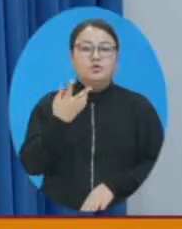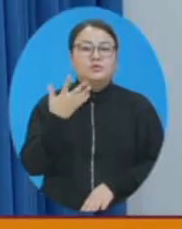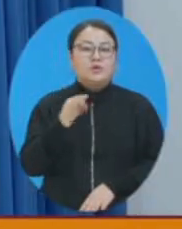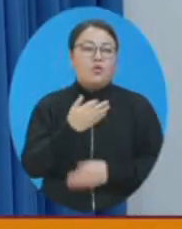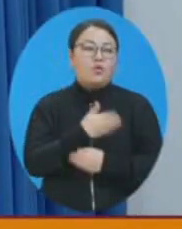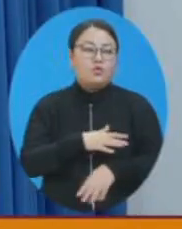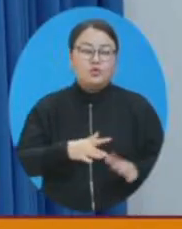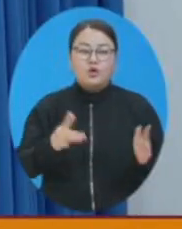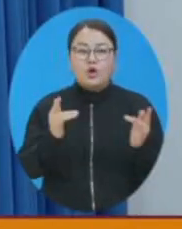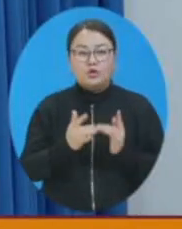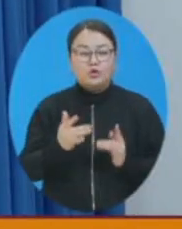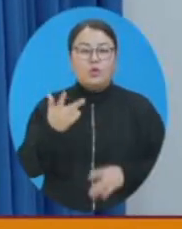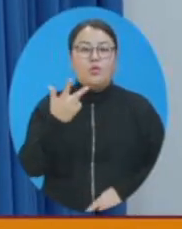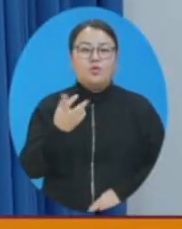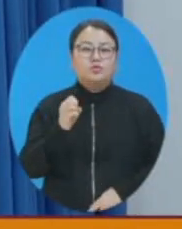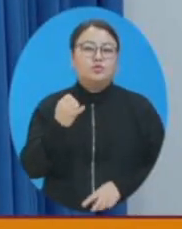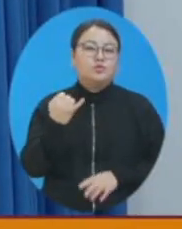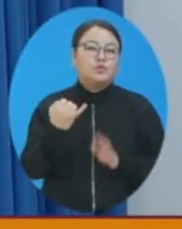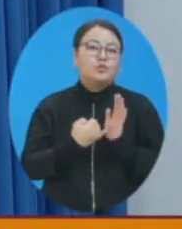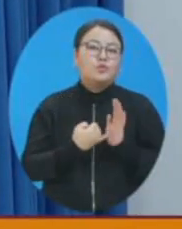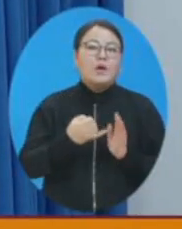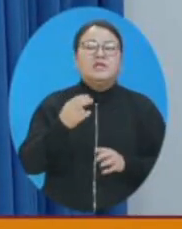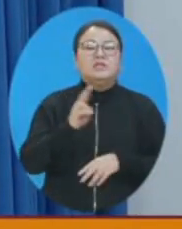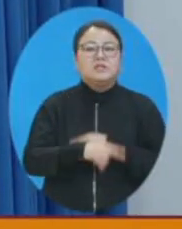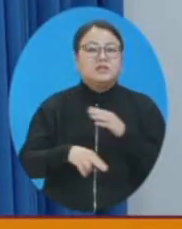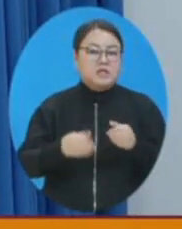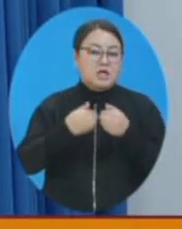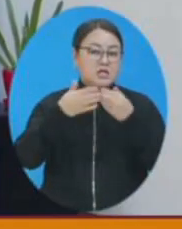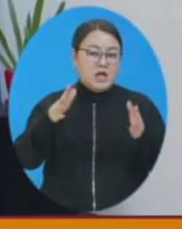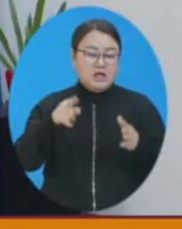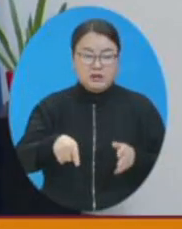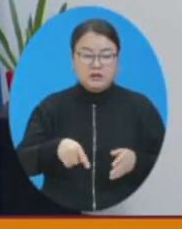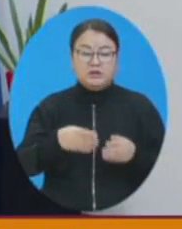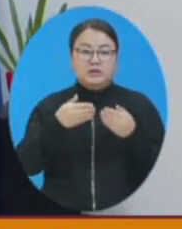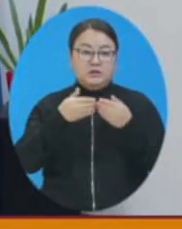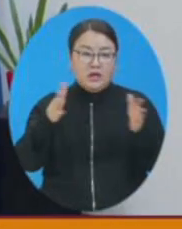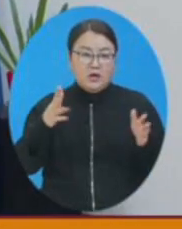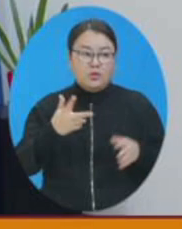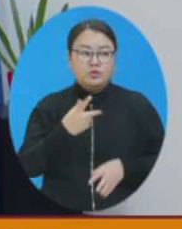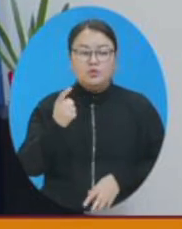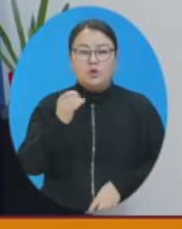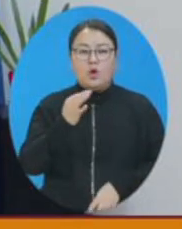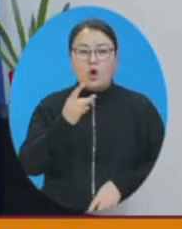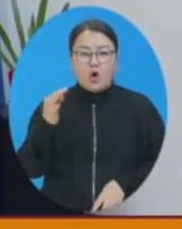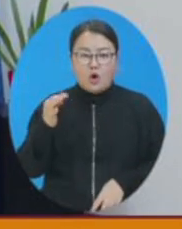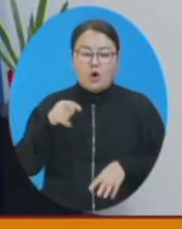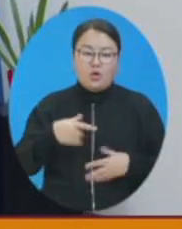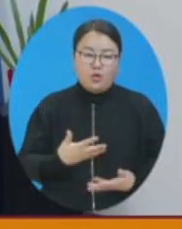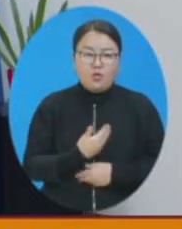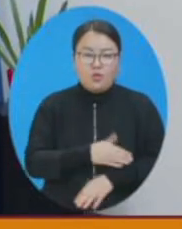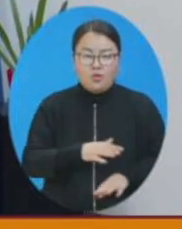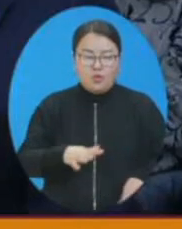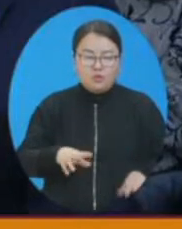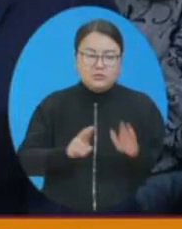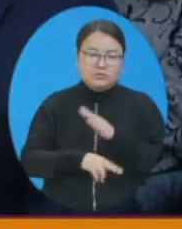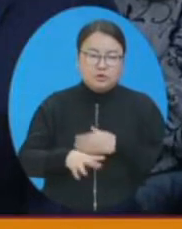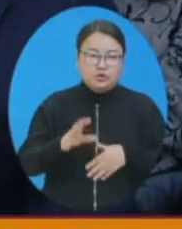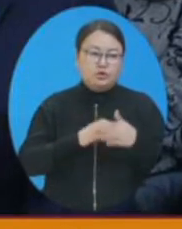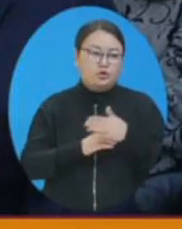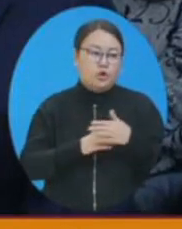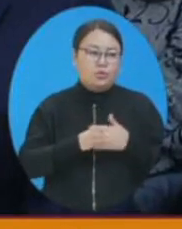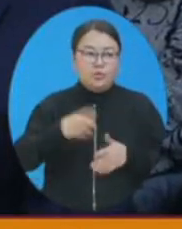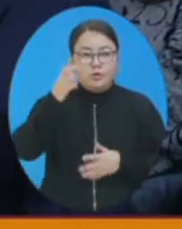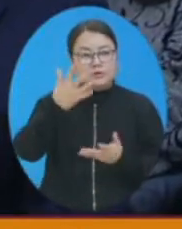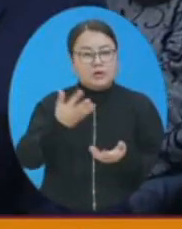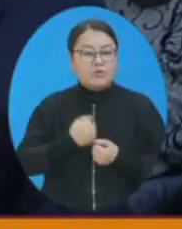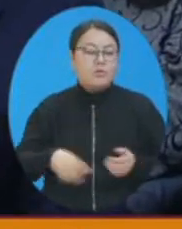хүүхдийн ортой 306-р цэцэрлэг нээлттэй хэлээ. Энэхүү цэцэрлэг ашиглалтанд орсноор 31-р хорооны цэцэрлэгийн насны бүх хүүхэд сургуулийн өмнөх боловсролд